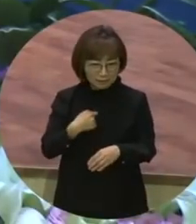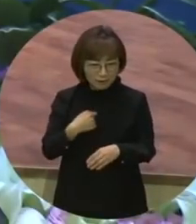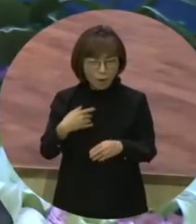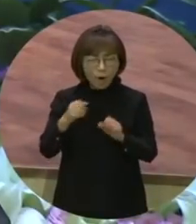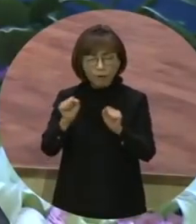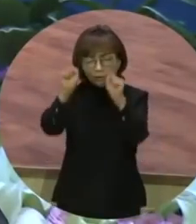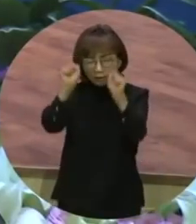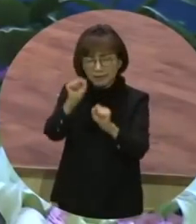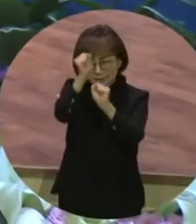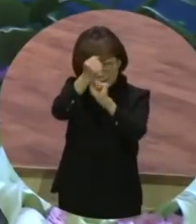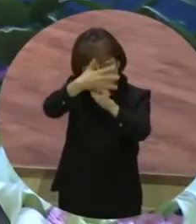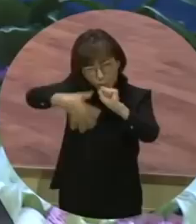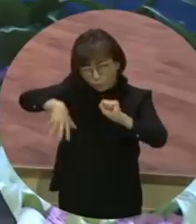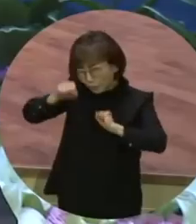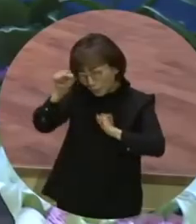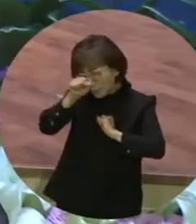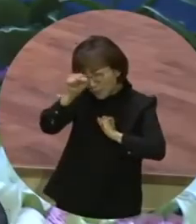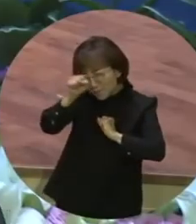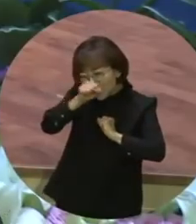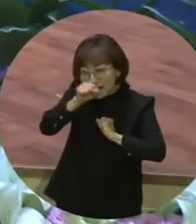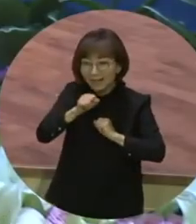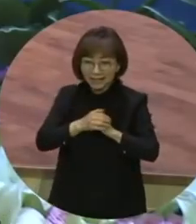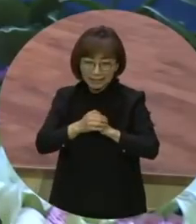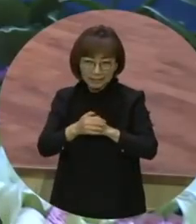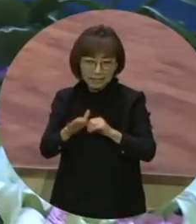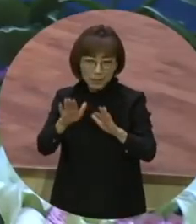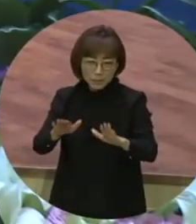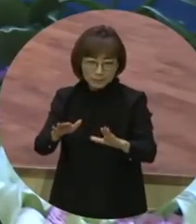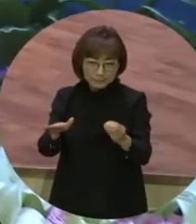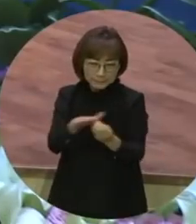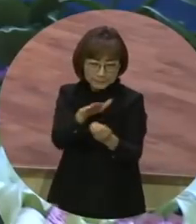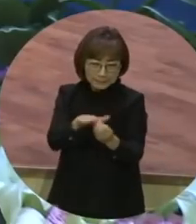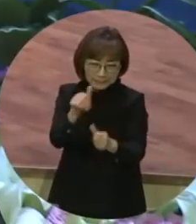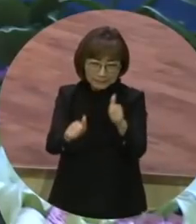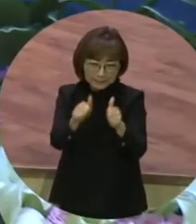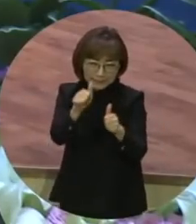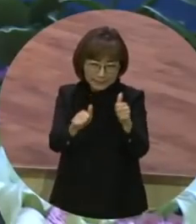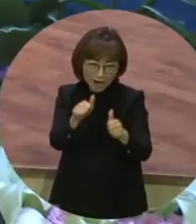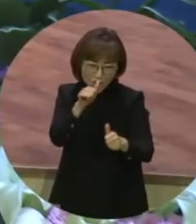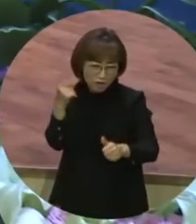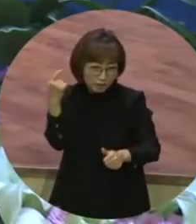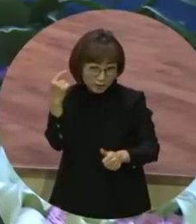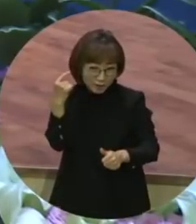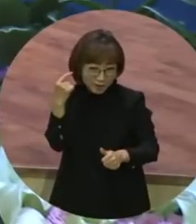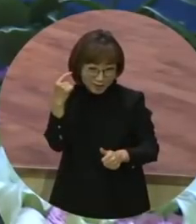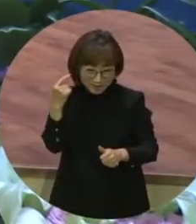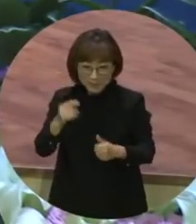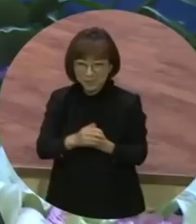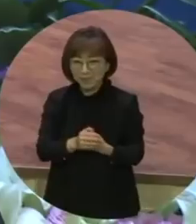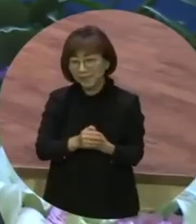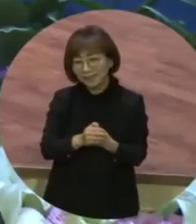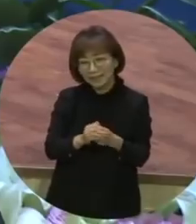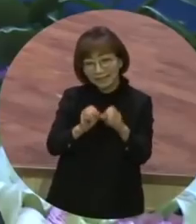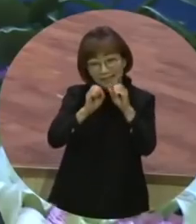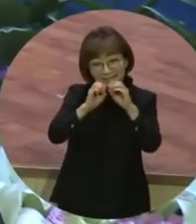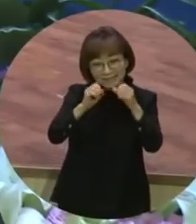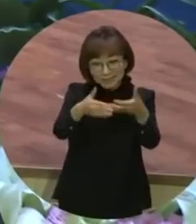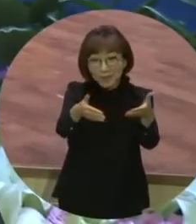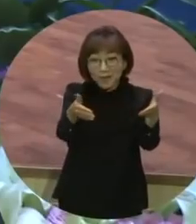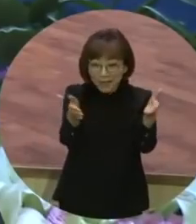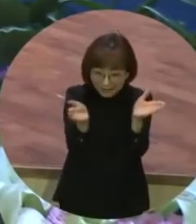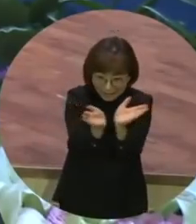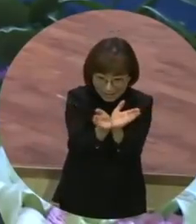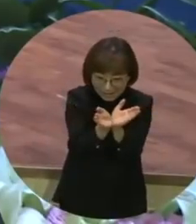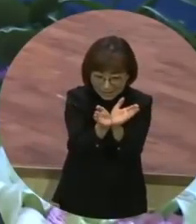정도로 제가 운동을 좋아합니다. 탁구 대회가 있다는데 모든 전도회가 복음화에서 원리스